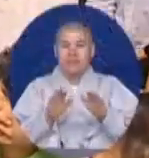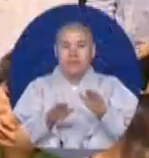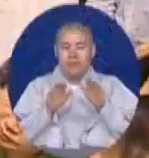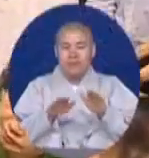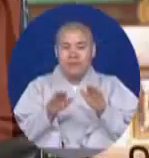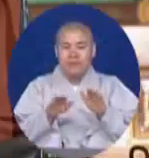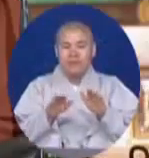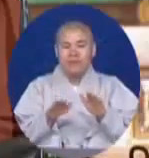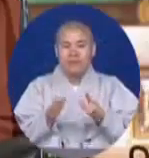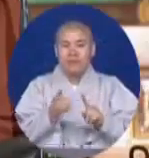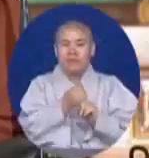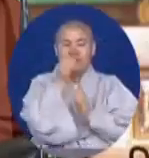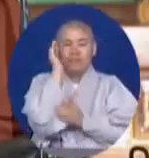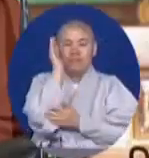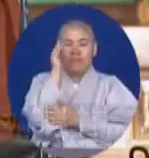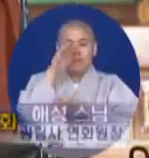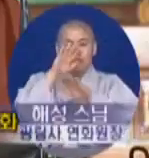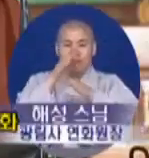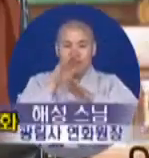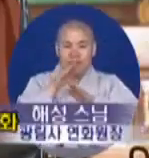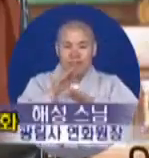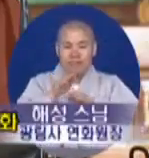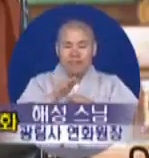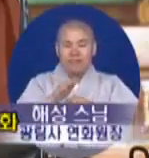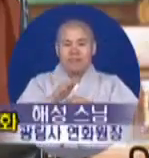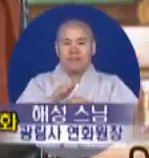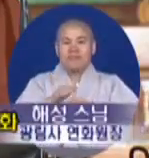오늘 본문은